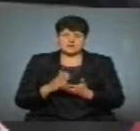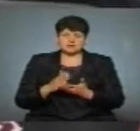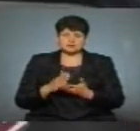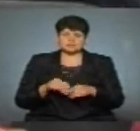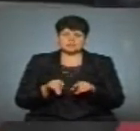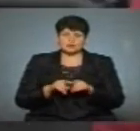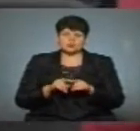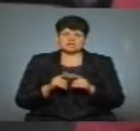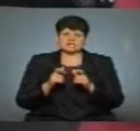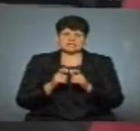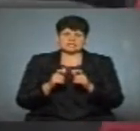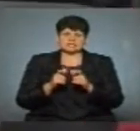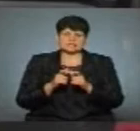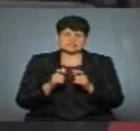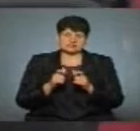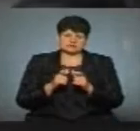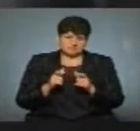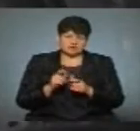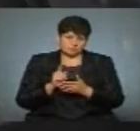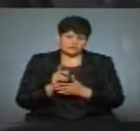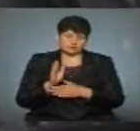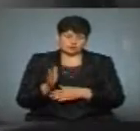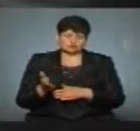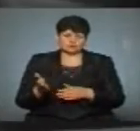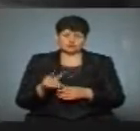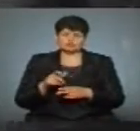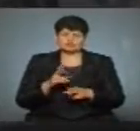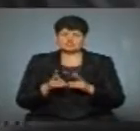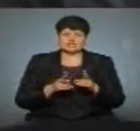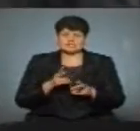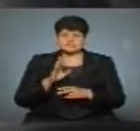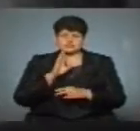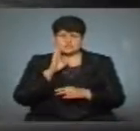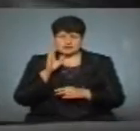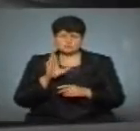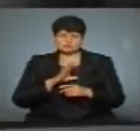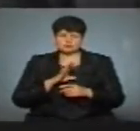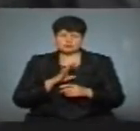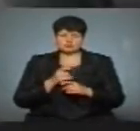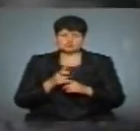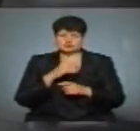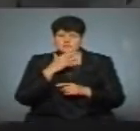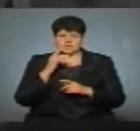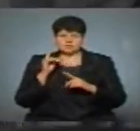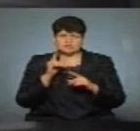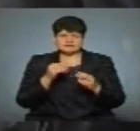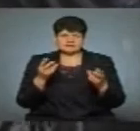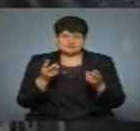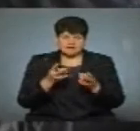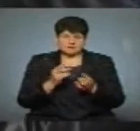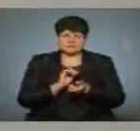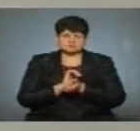також квитки, ті, що так, як повинно бути. Люди жалілися, що зранку дуже багато треба їхати, а